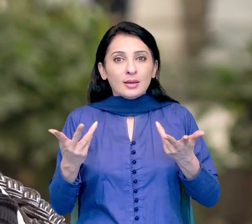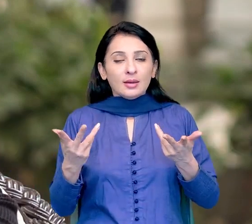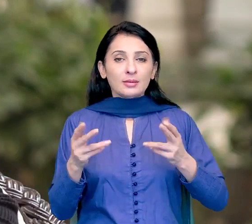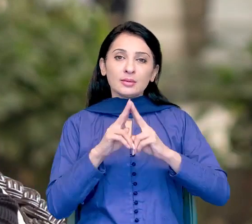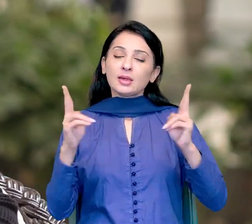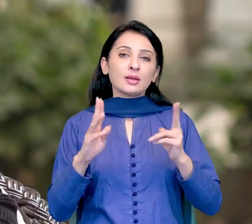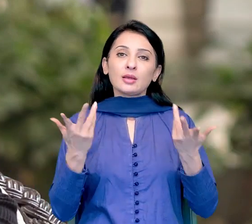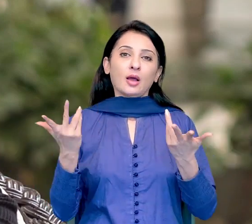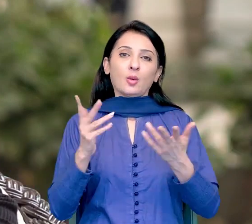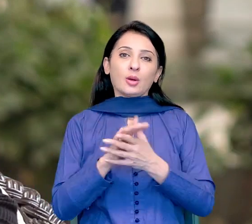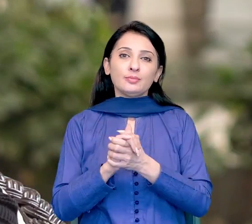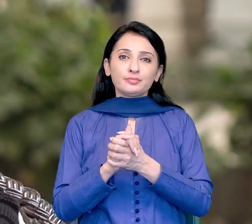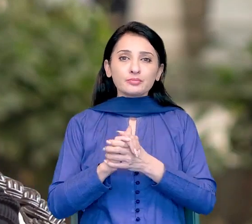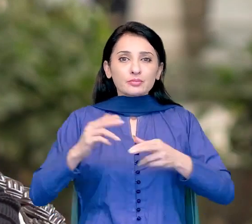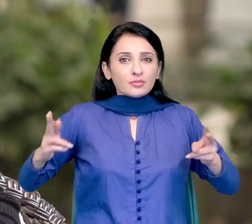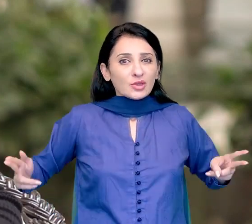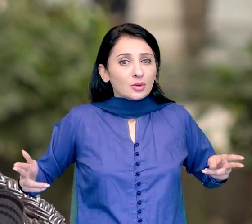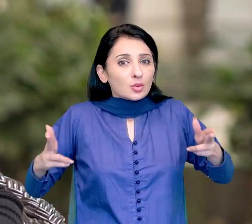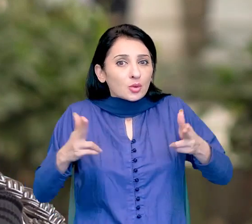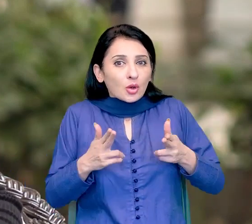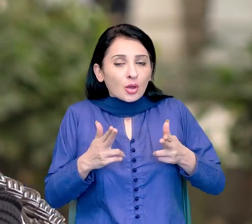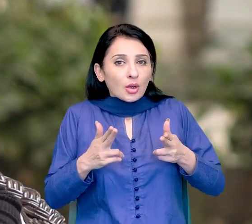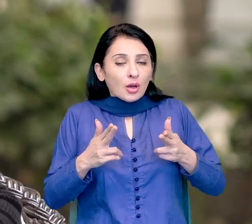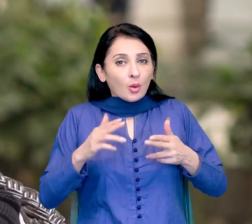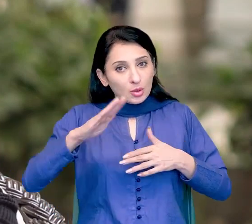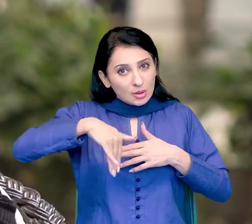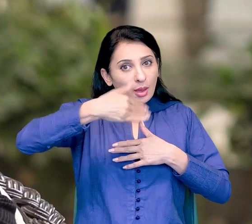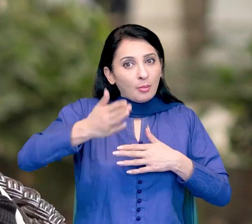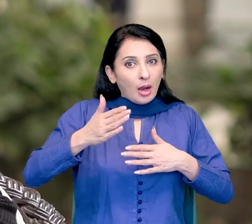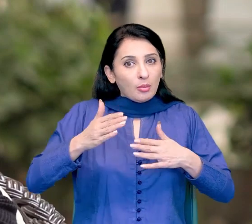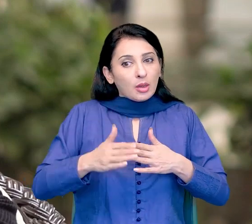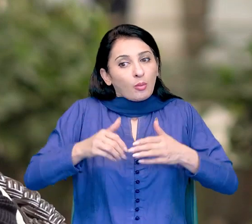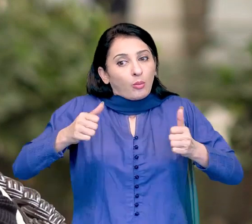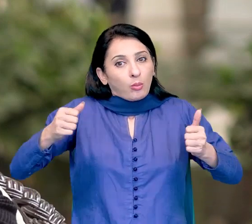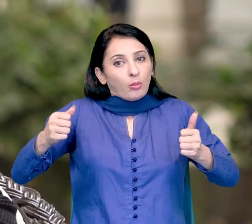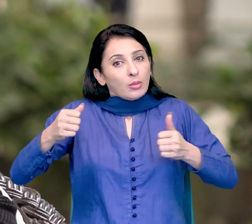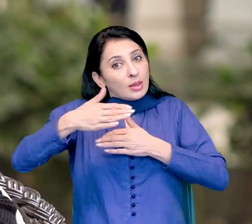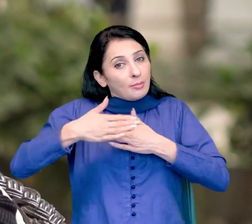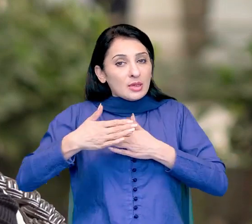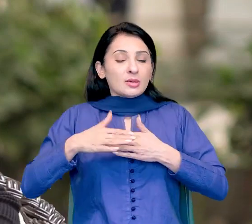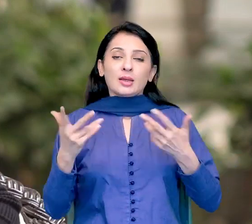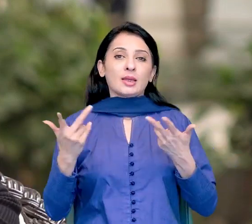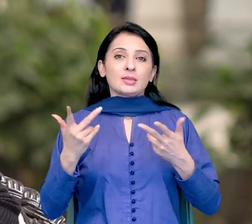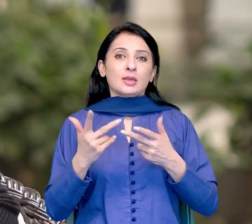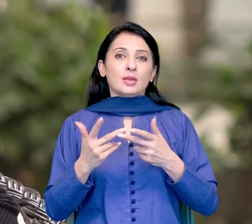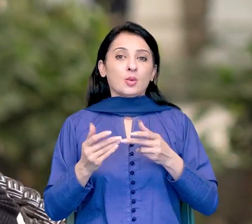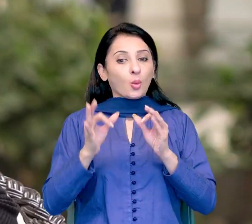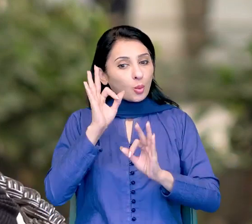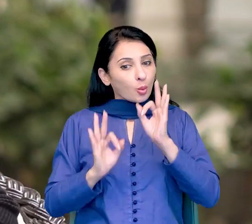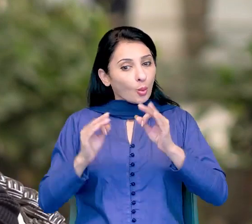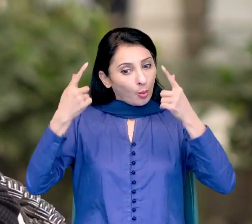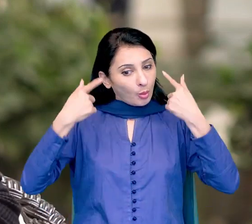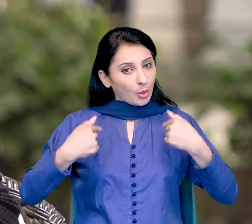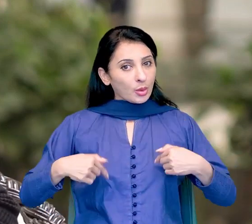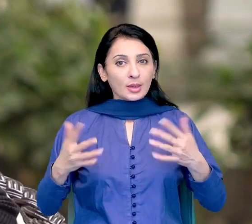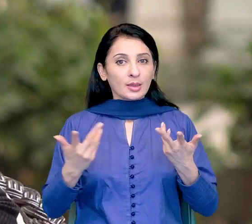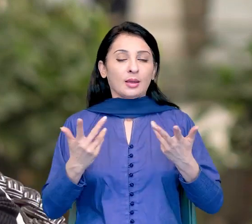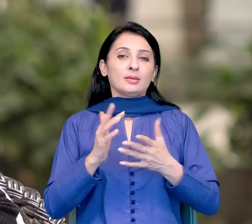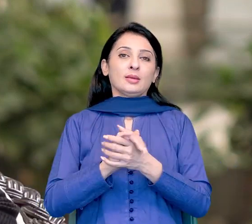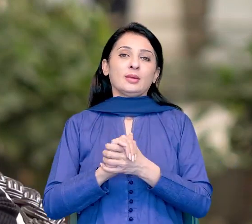جائے، اور لوز کرنے کے بعد ری گین کو کیسے پریونٹ کیا جائے. یہ جو ساری اسٹرگل